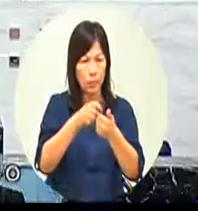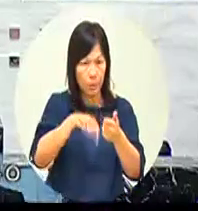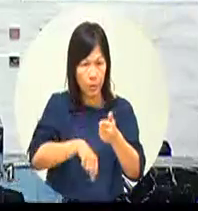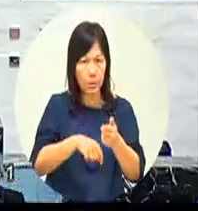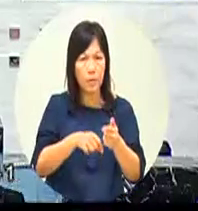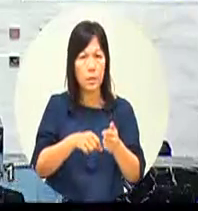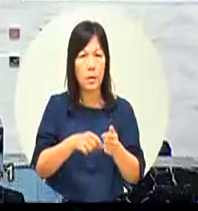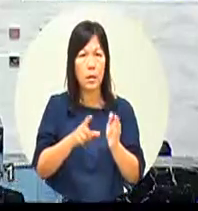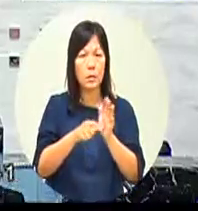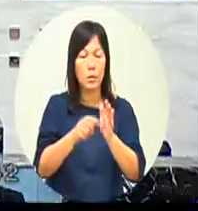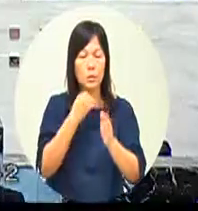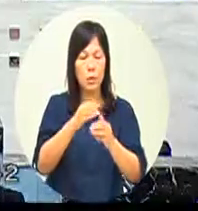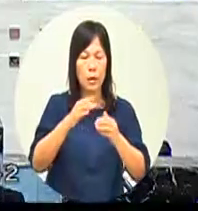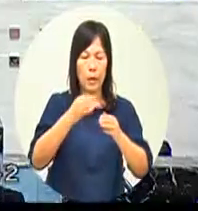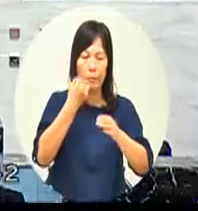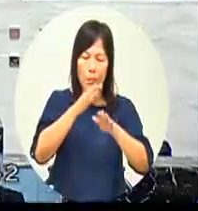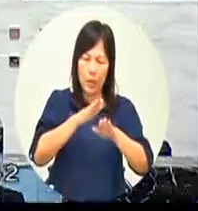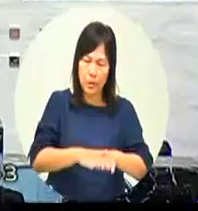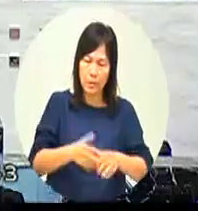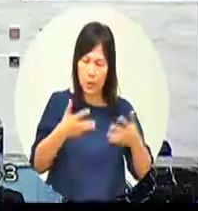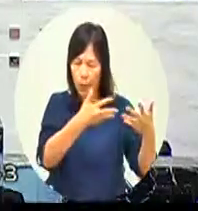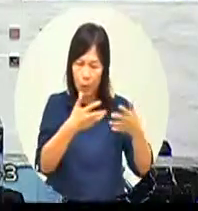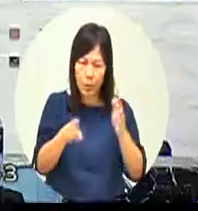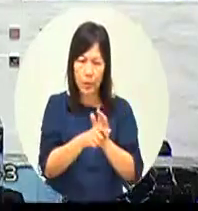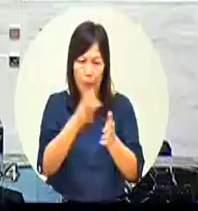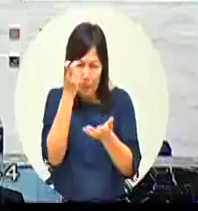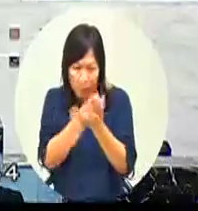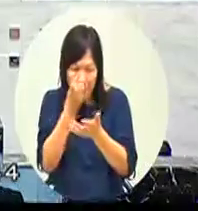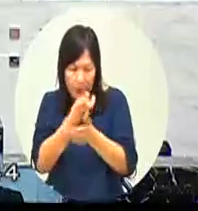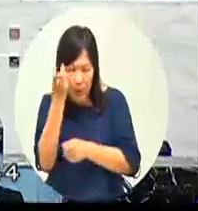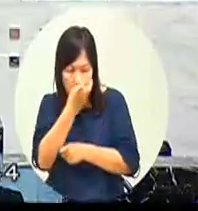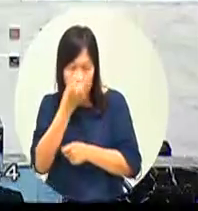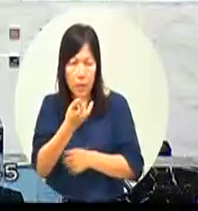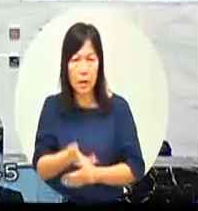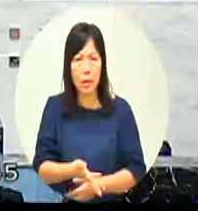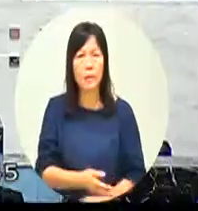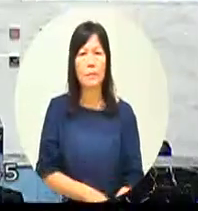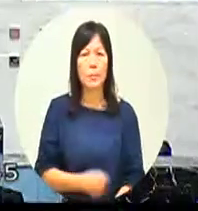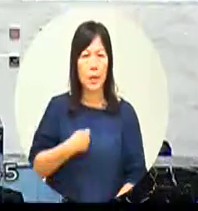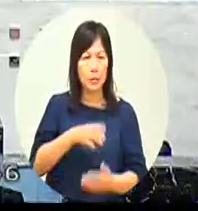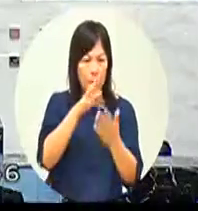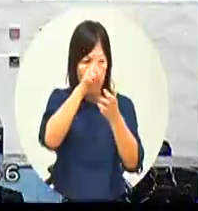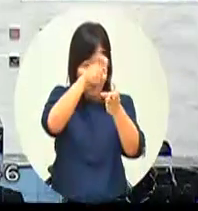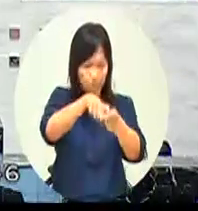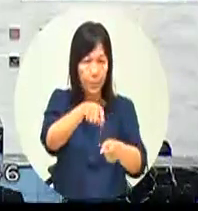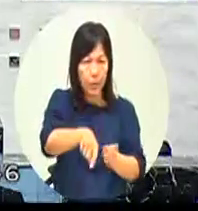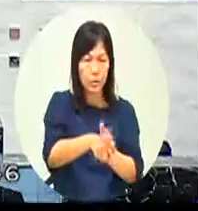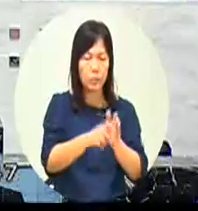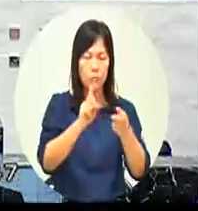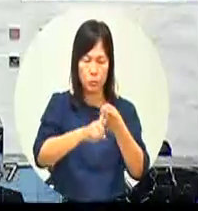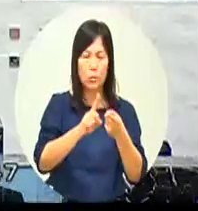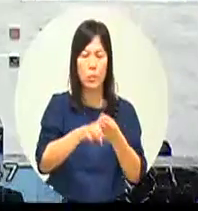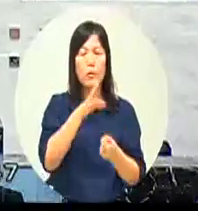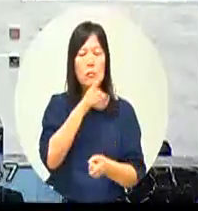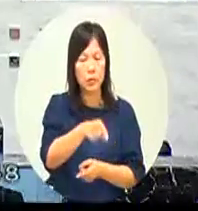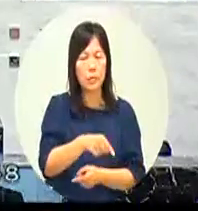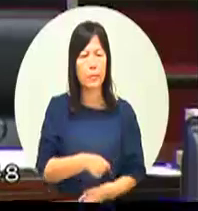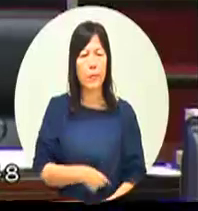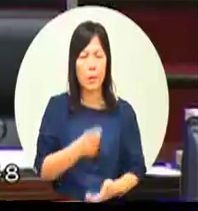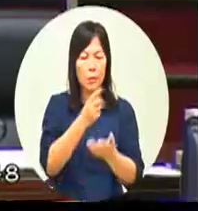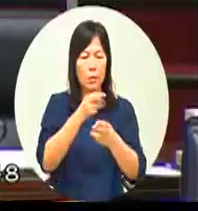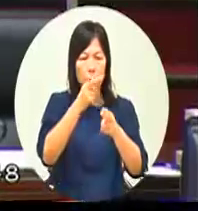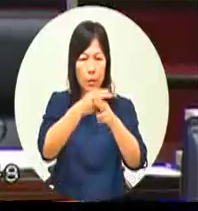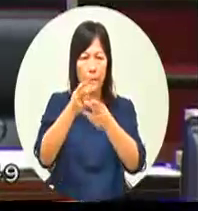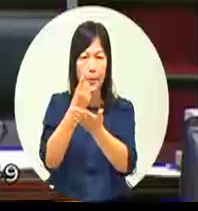到理性问政哈，严格监督，那这个方向哈，绝对是正确的方向，我相信所有议员